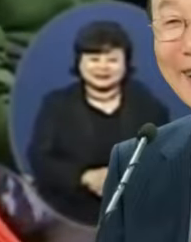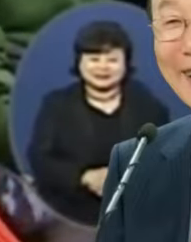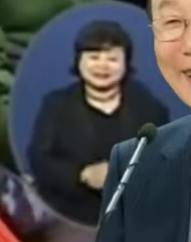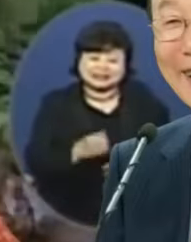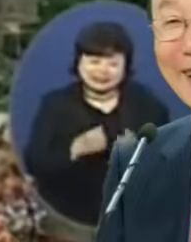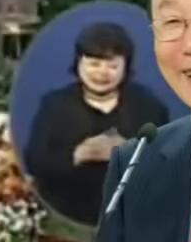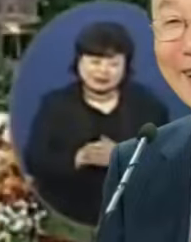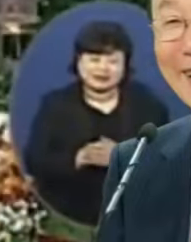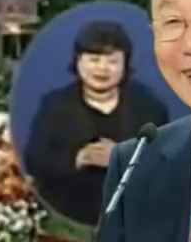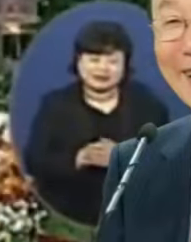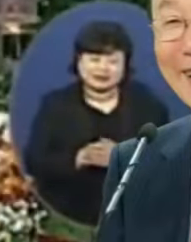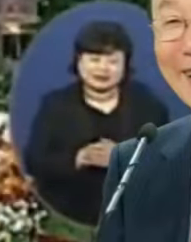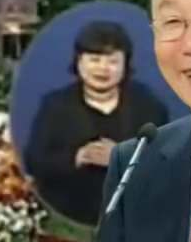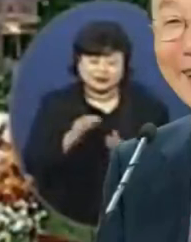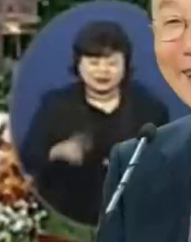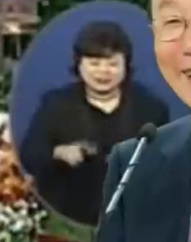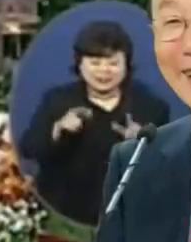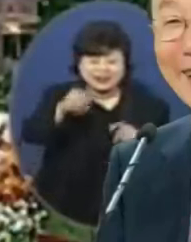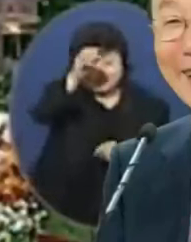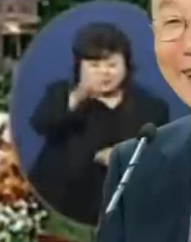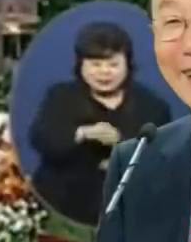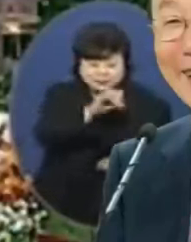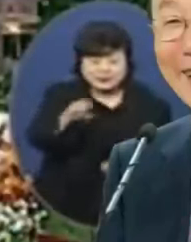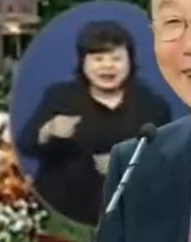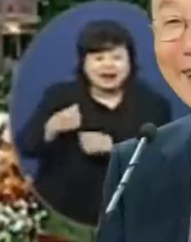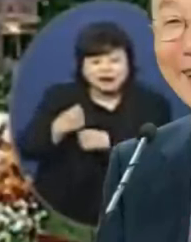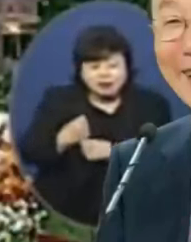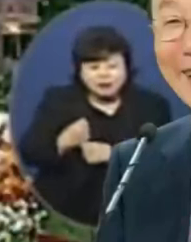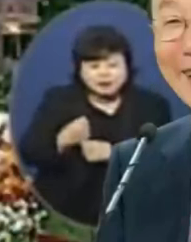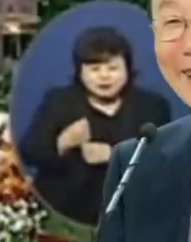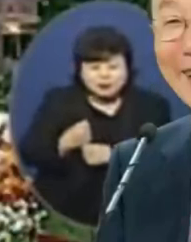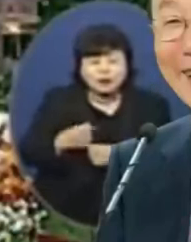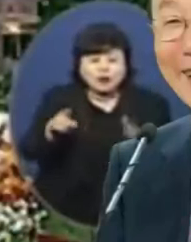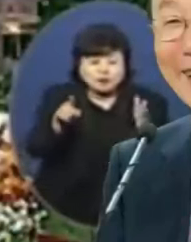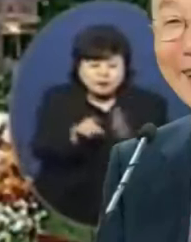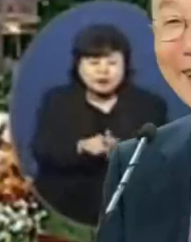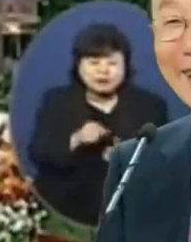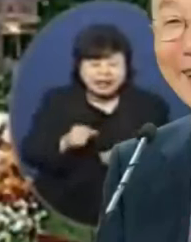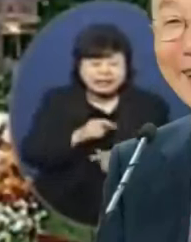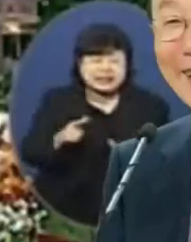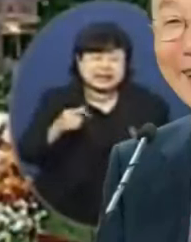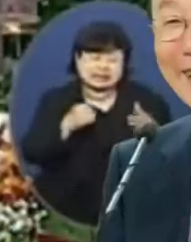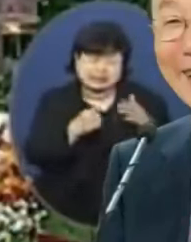그러므로 우리는 오늘날 십자가를 걸머지고 믿음으로 행하지